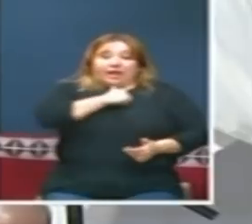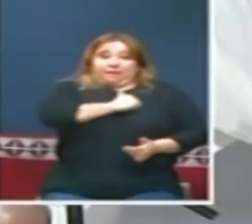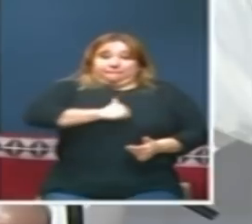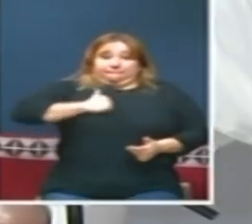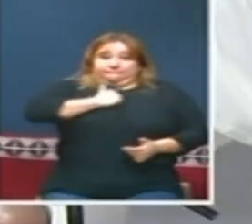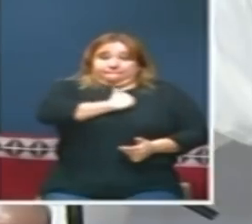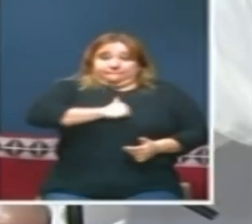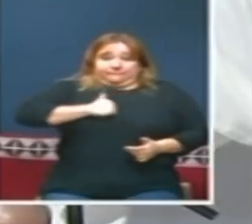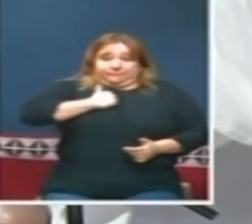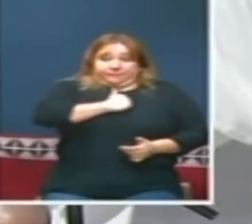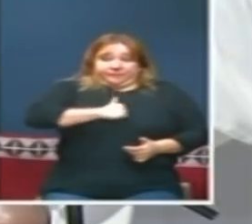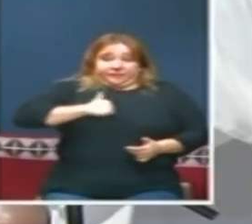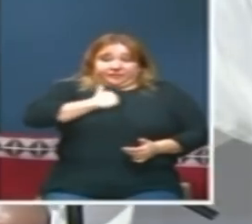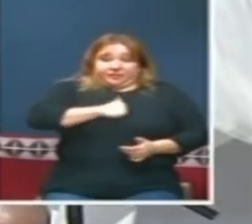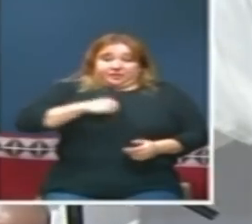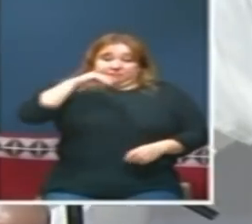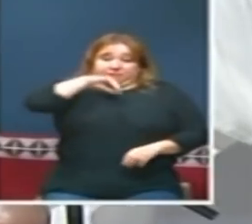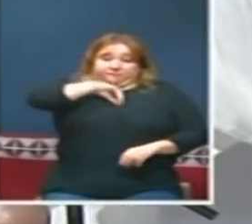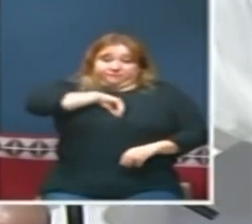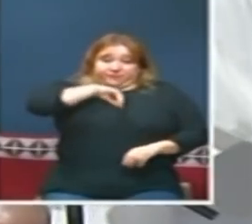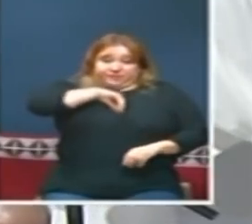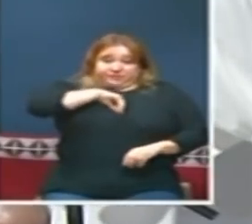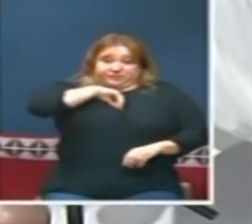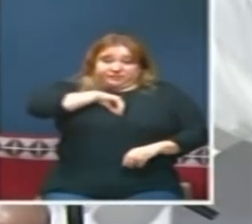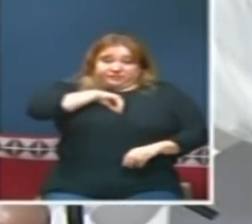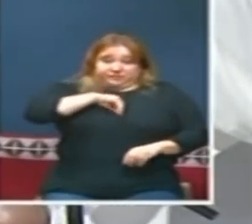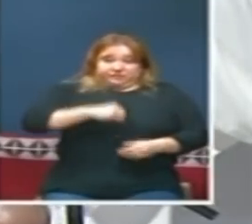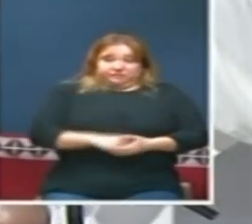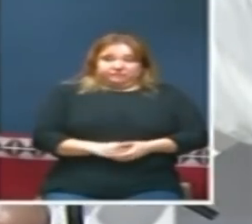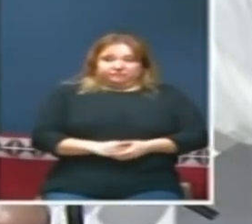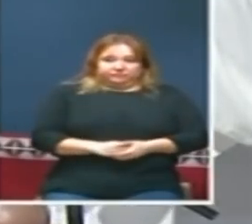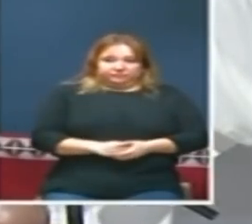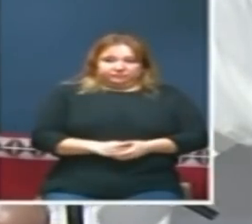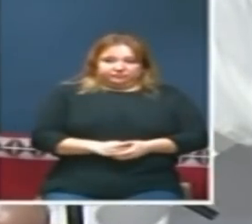vous. Mais faites-le avec douceur et respect.